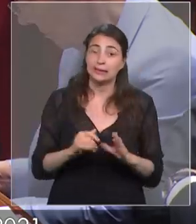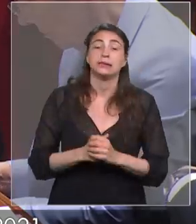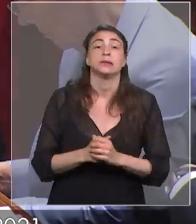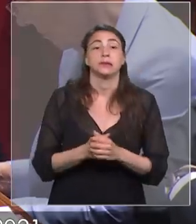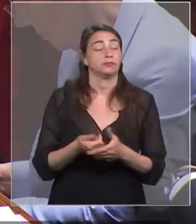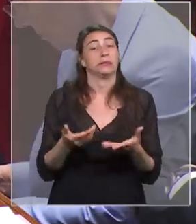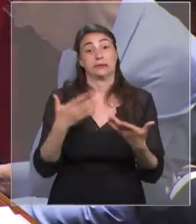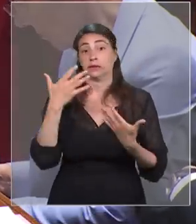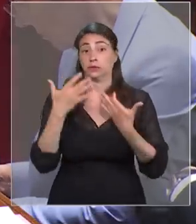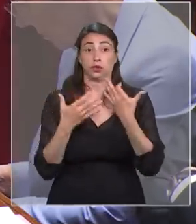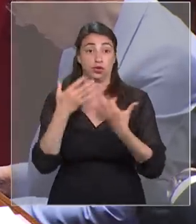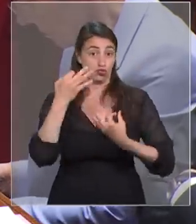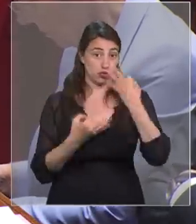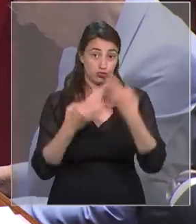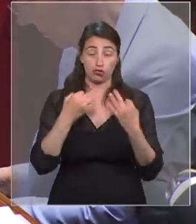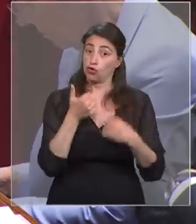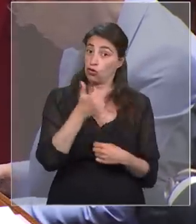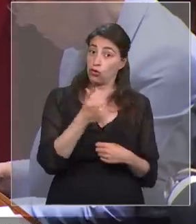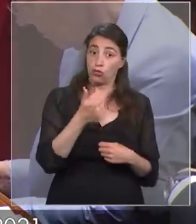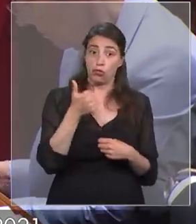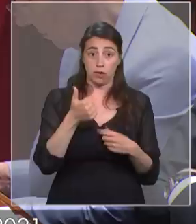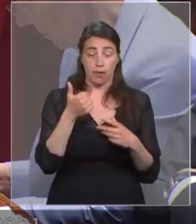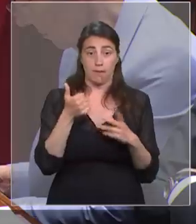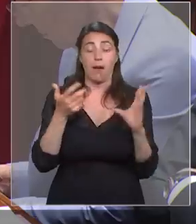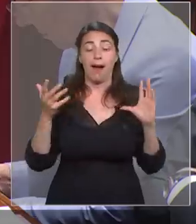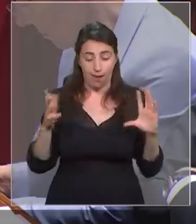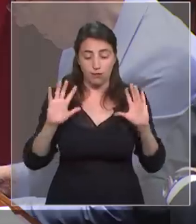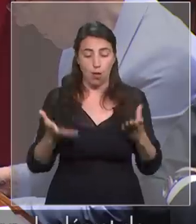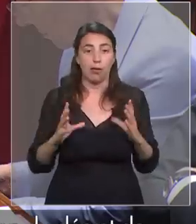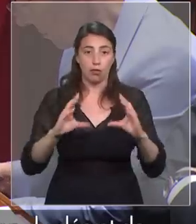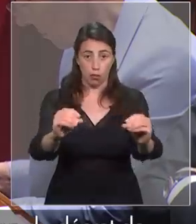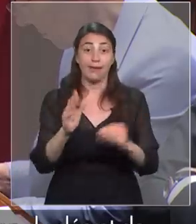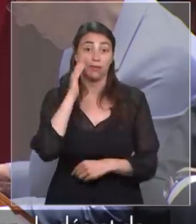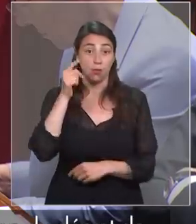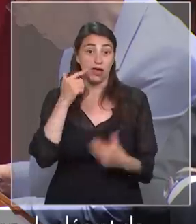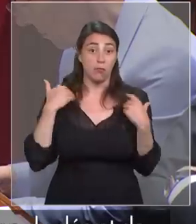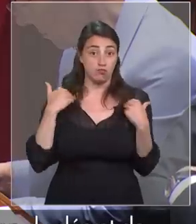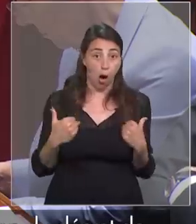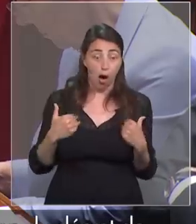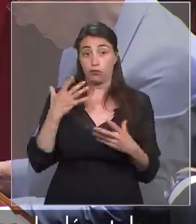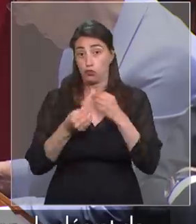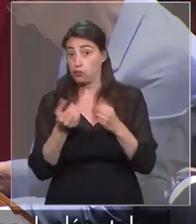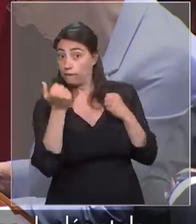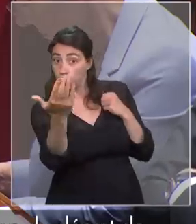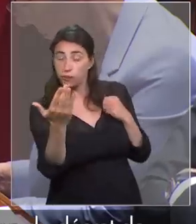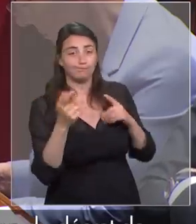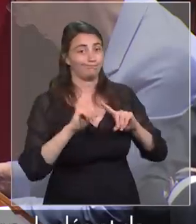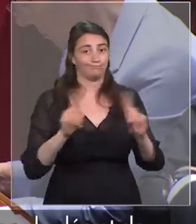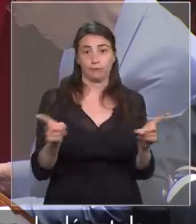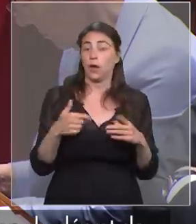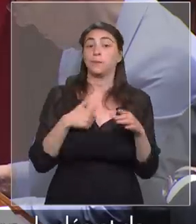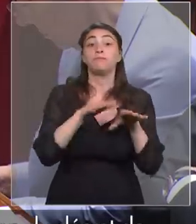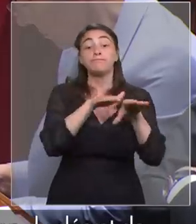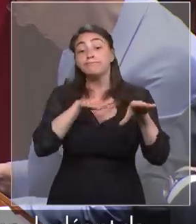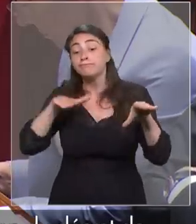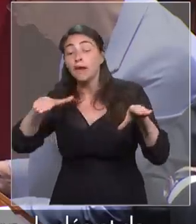par le Parlement, et c'est le juge qui interprète ensuite les choses. Et donc, ce n'est pas moi ni vous qui pouvez dire si les mesures alternatives sont autorisées ou